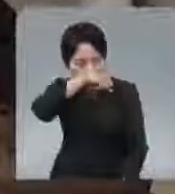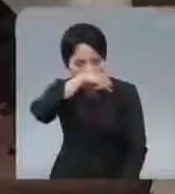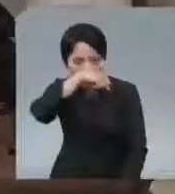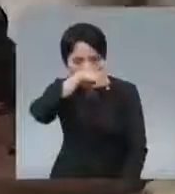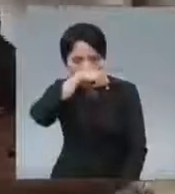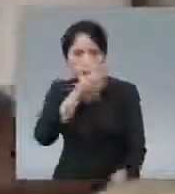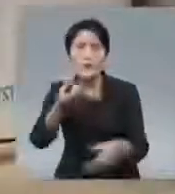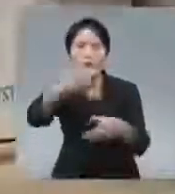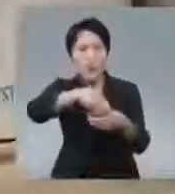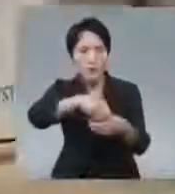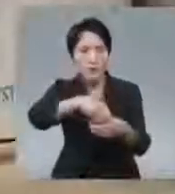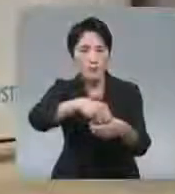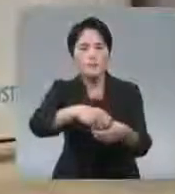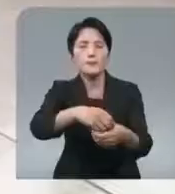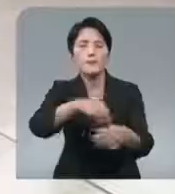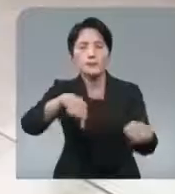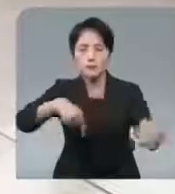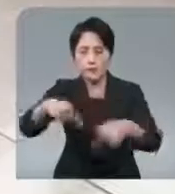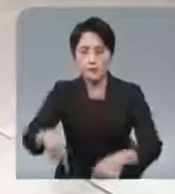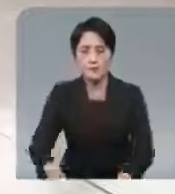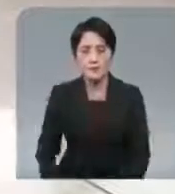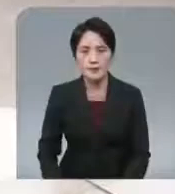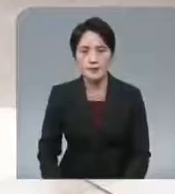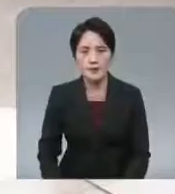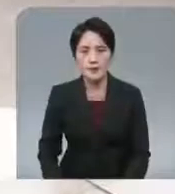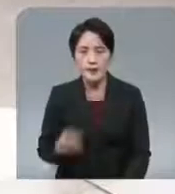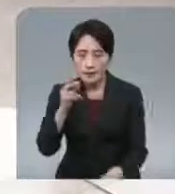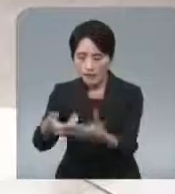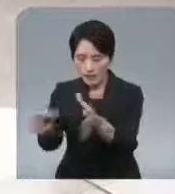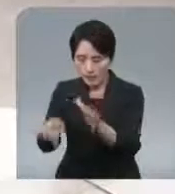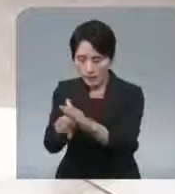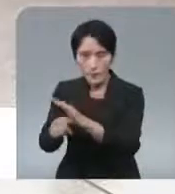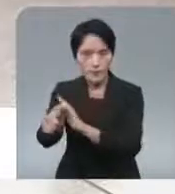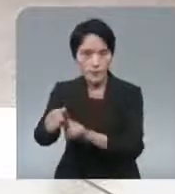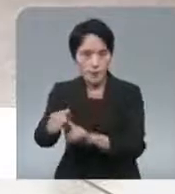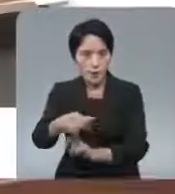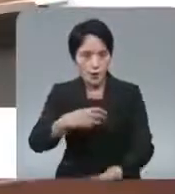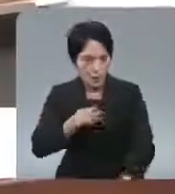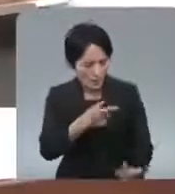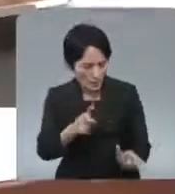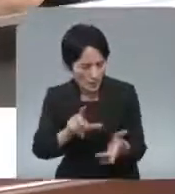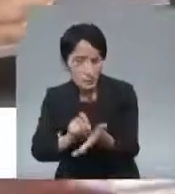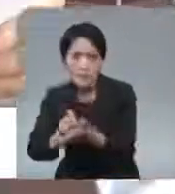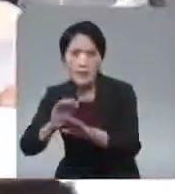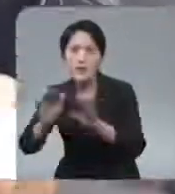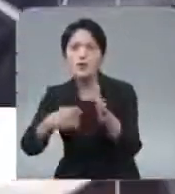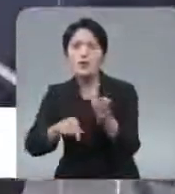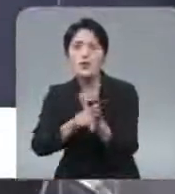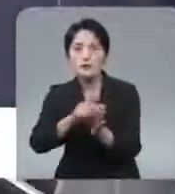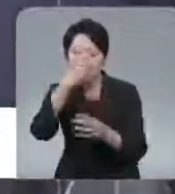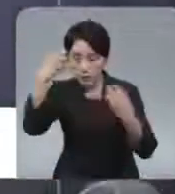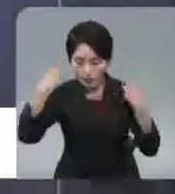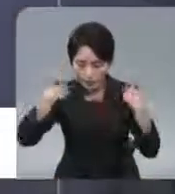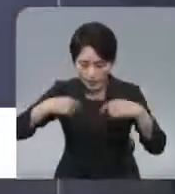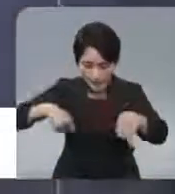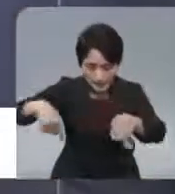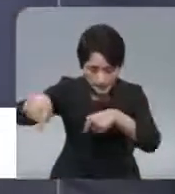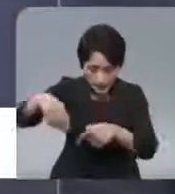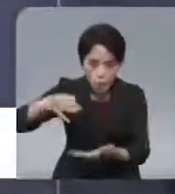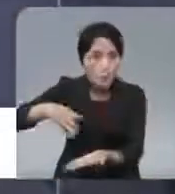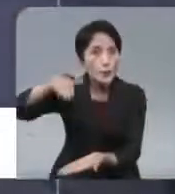коронавируса engine х призвал правительство проводить более смелую финансовую политику учитывая прогноза повышение налогов сборов